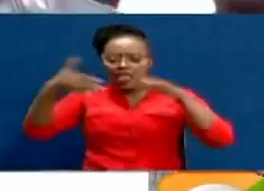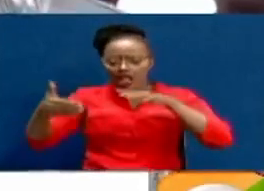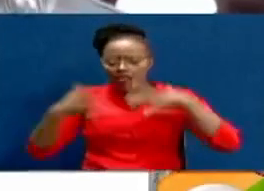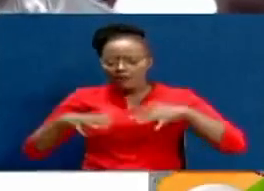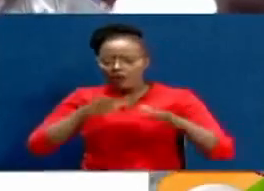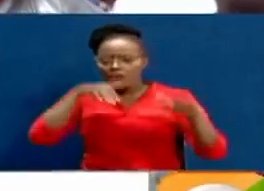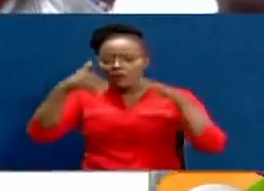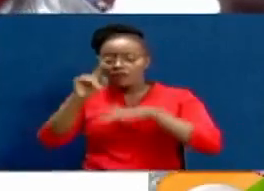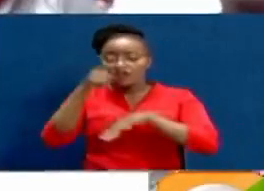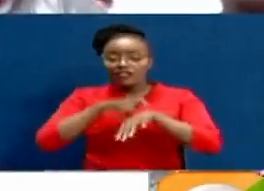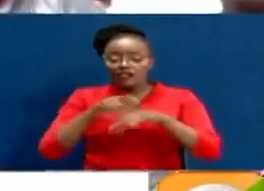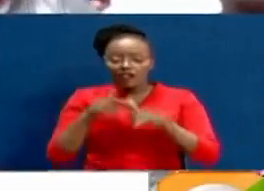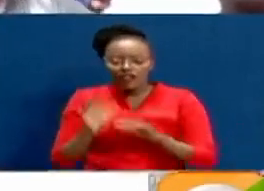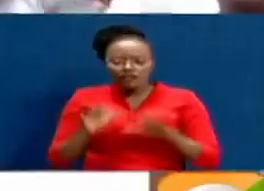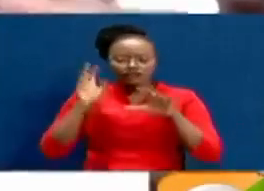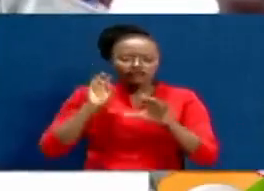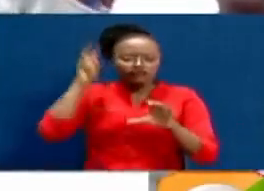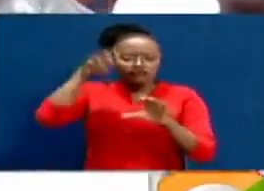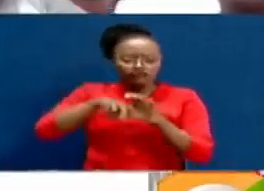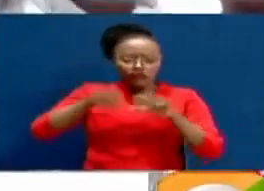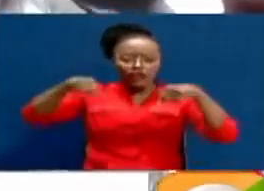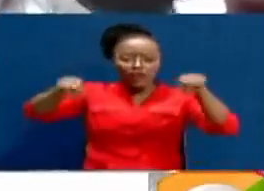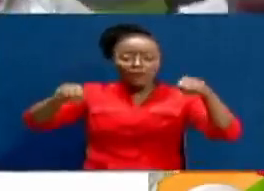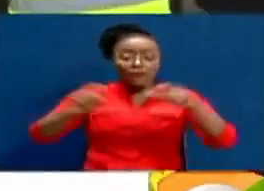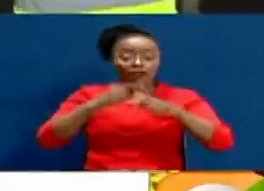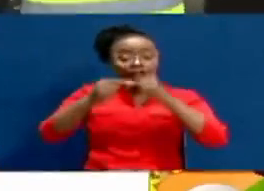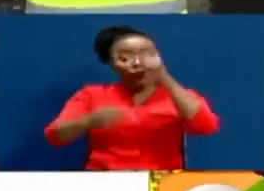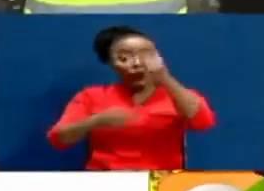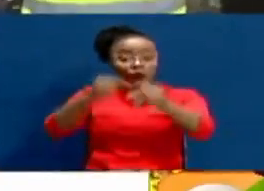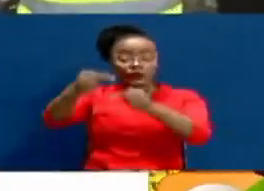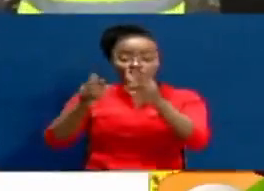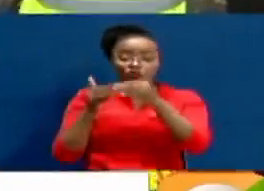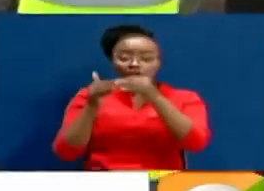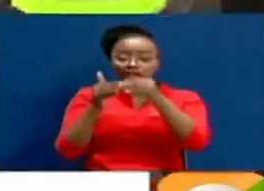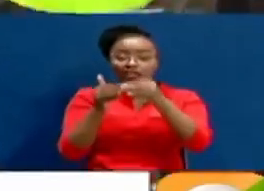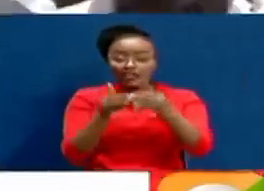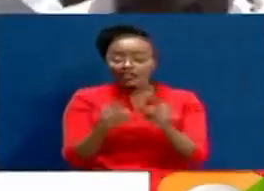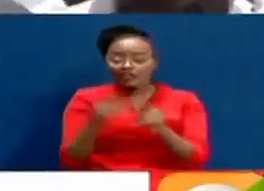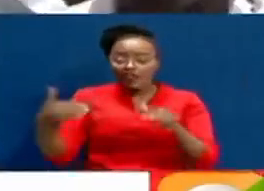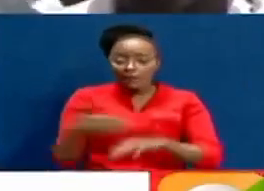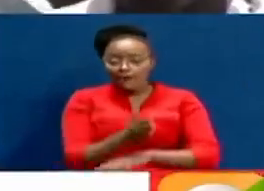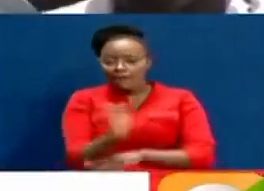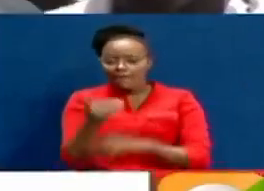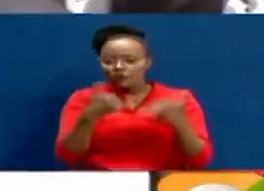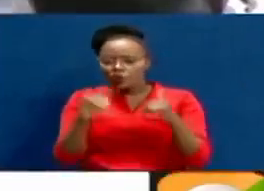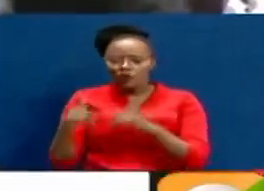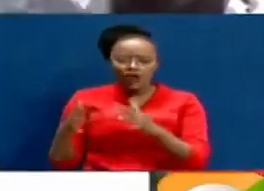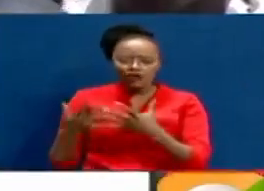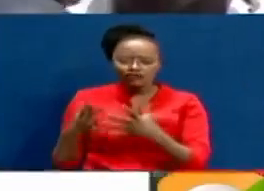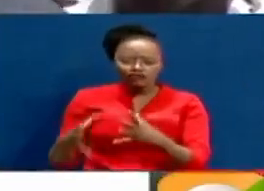wasee wameanguka mara ya kwanza, wakadandia bike tena, wanaenda tu wakiwa mbele. Walikuwa wanapiga kona, tukawapenya